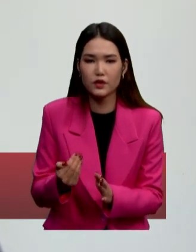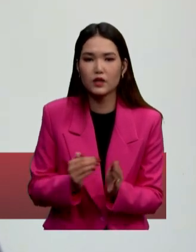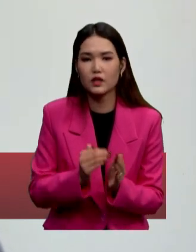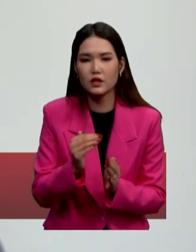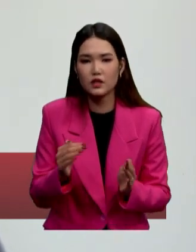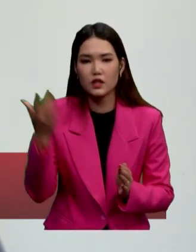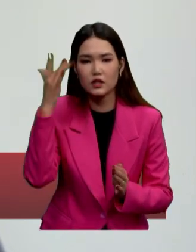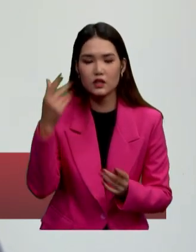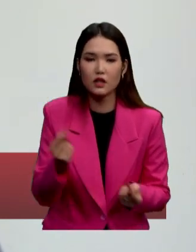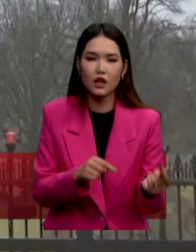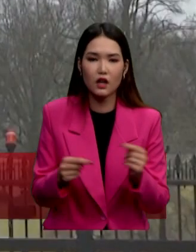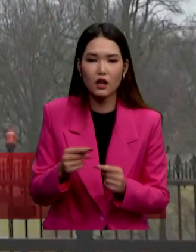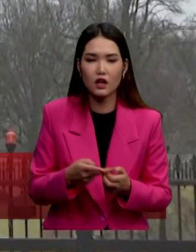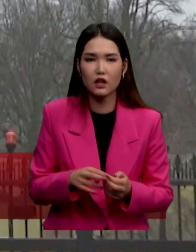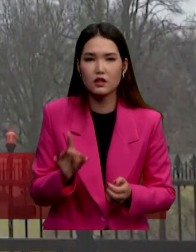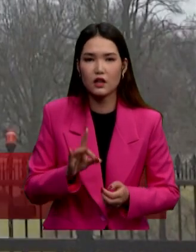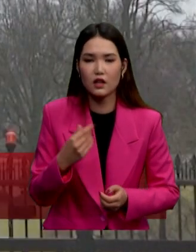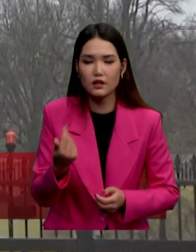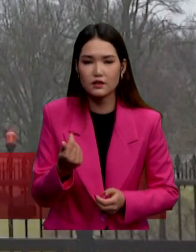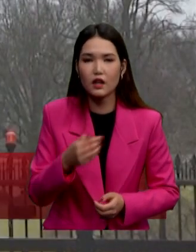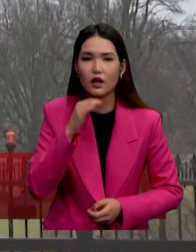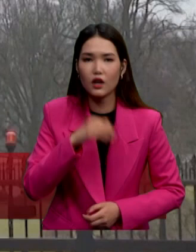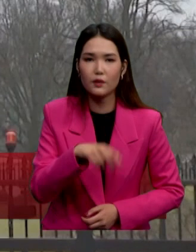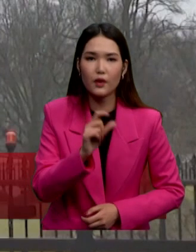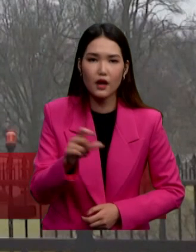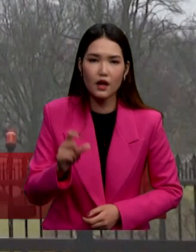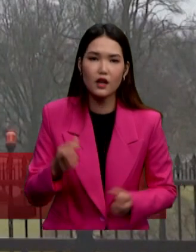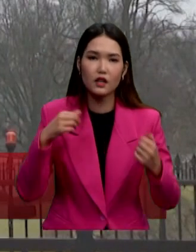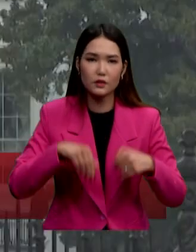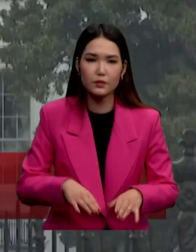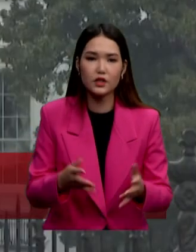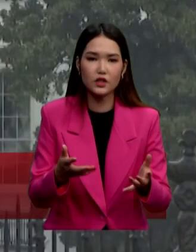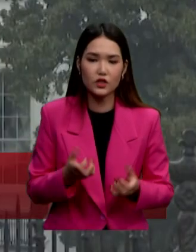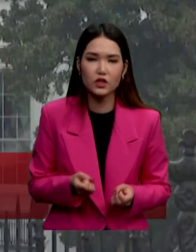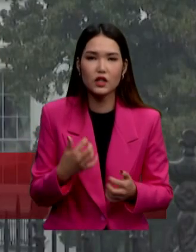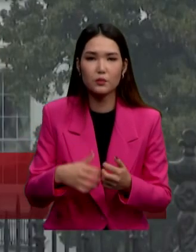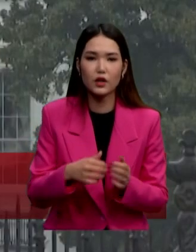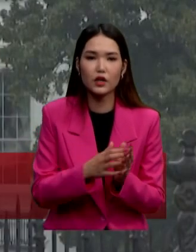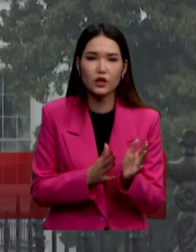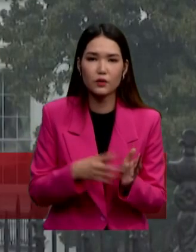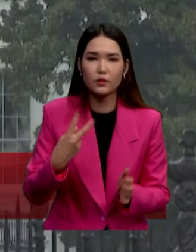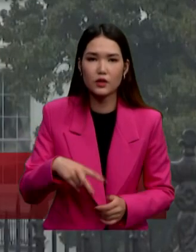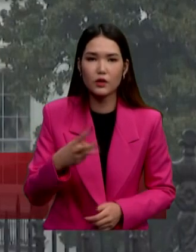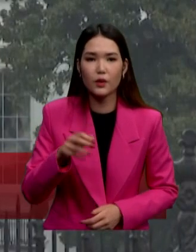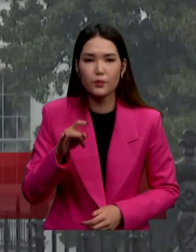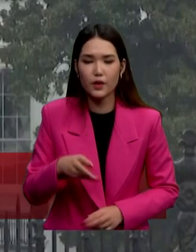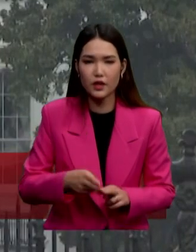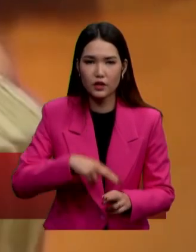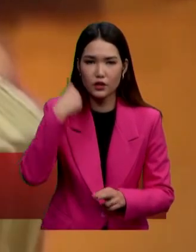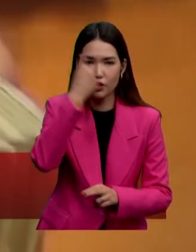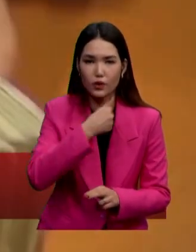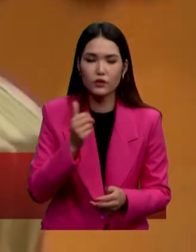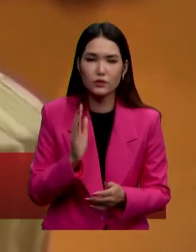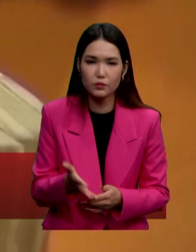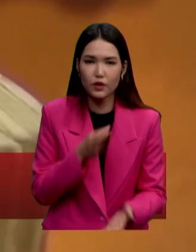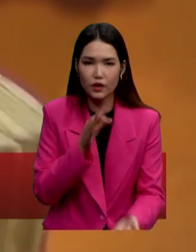США отреагируют на эту проблему. По словам экспертов, ФРС примет решение по базовой ставке уже 22 марта этого года. Прогнозируется,